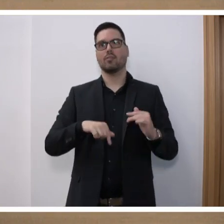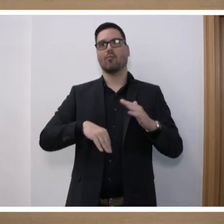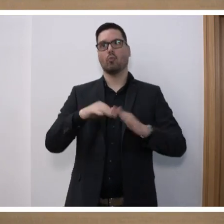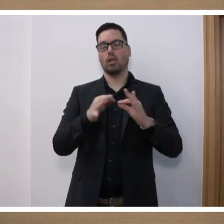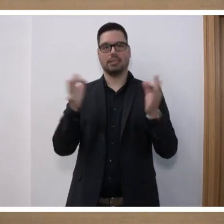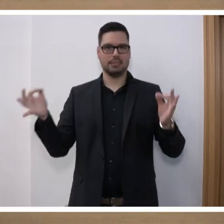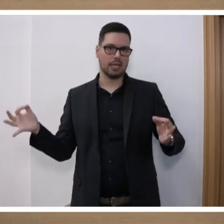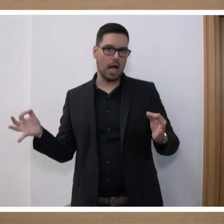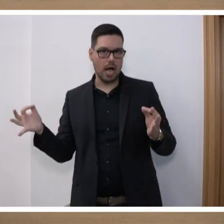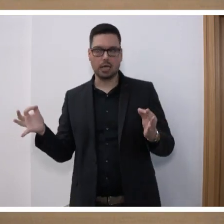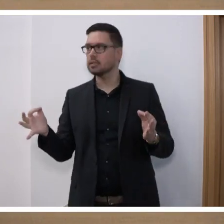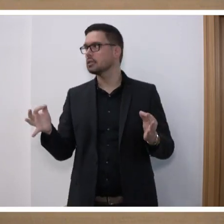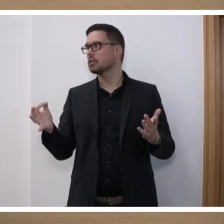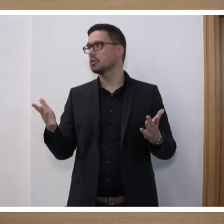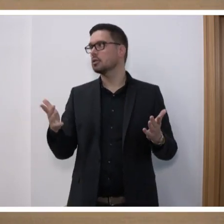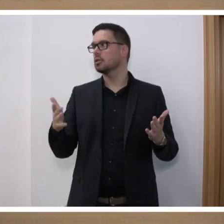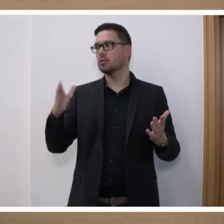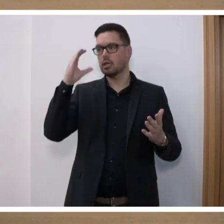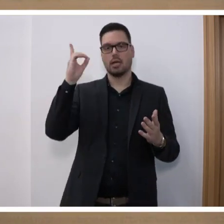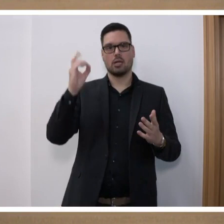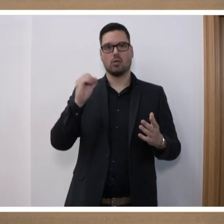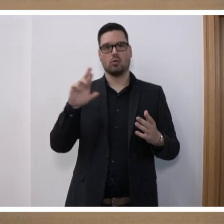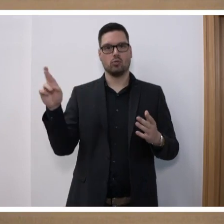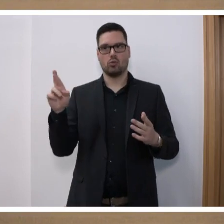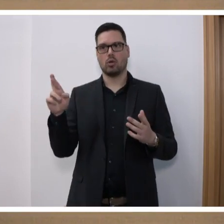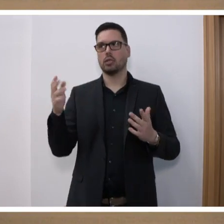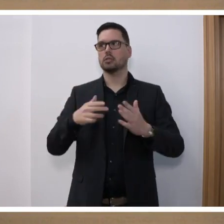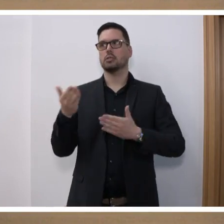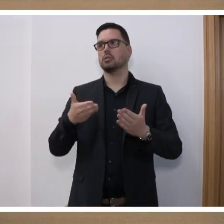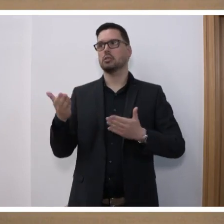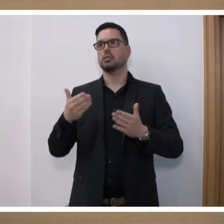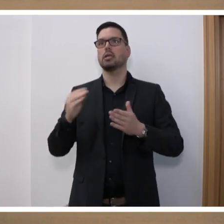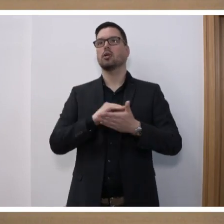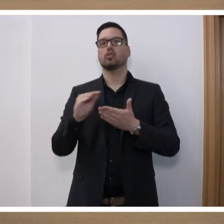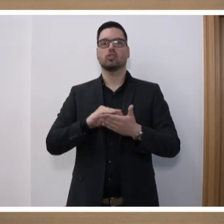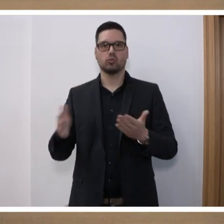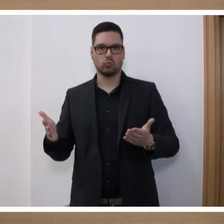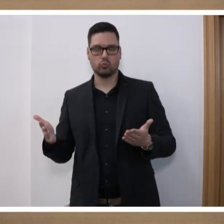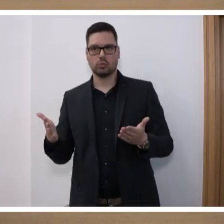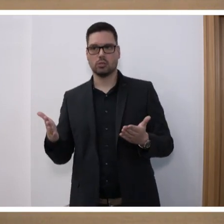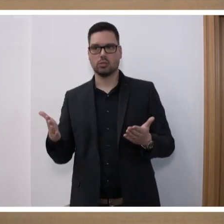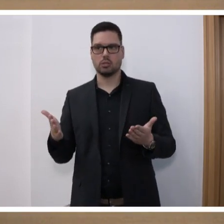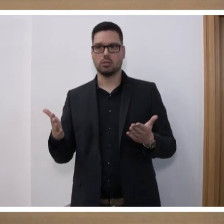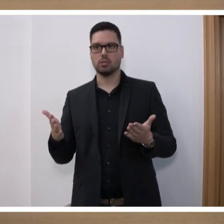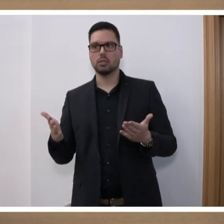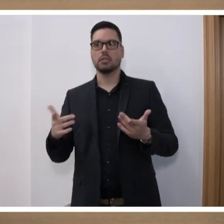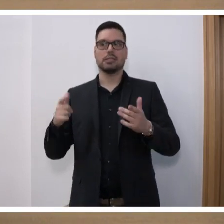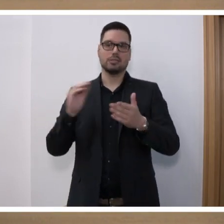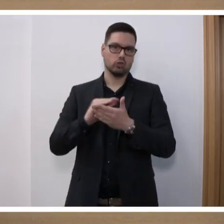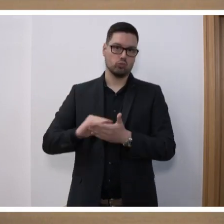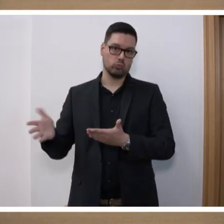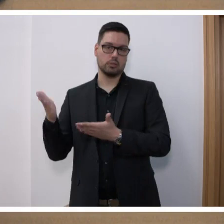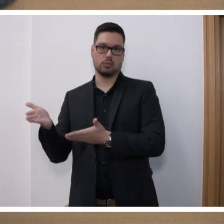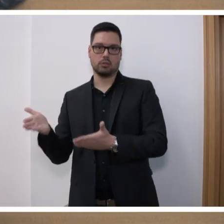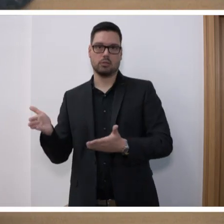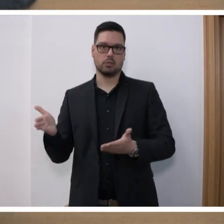einer, ich möchte das Wort vom Herrn Dörnet verwenden, in einer Schule zu sein. Es ist nämlich keine Verwahranstalt, es ist eine Schule. Ich